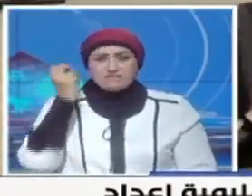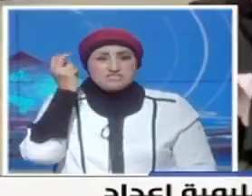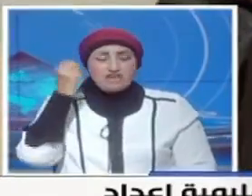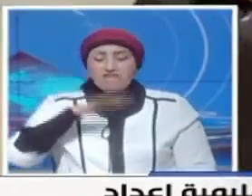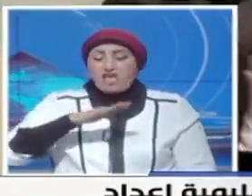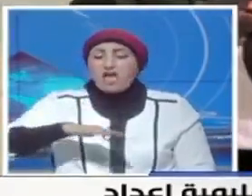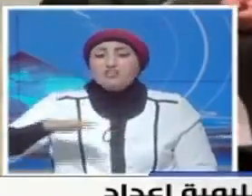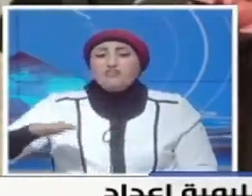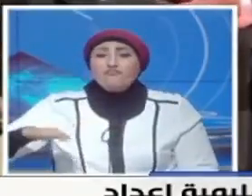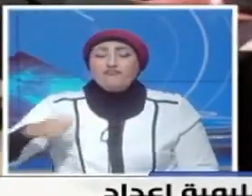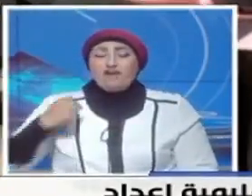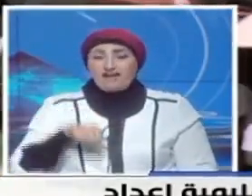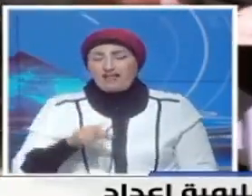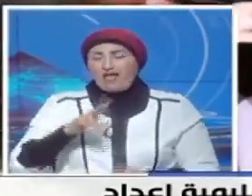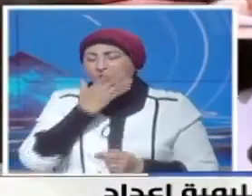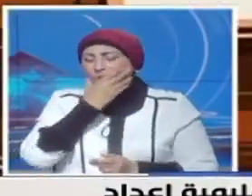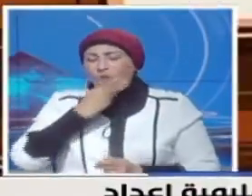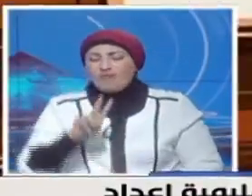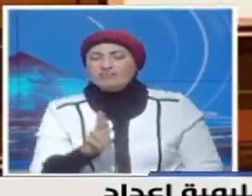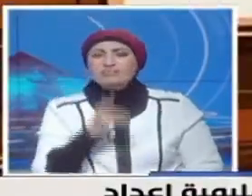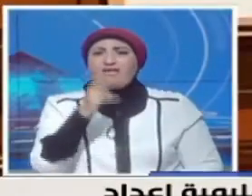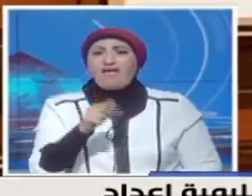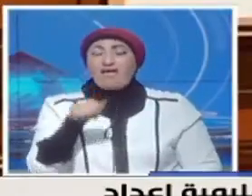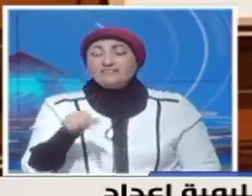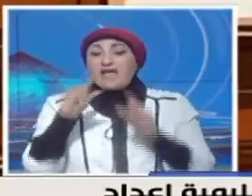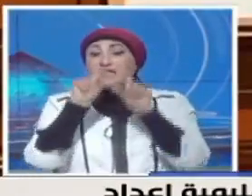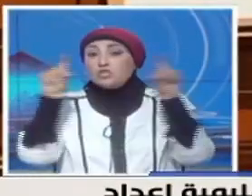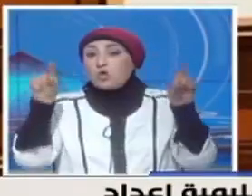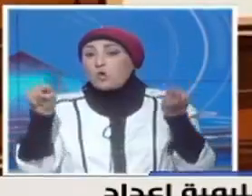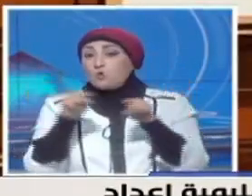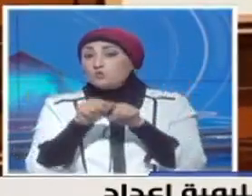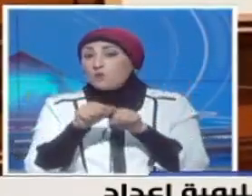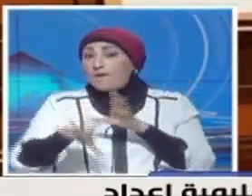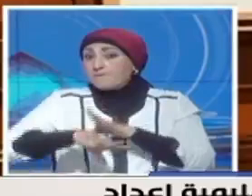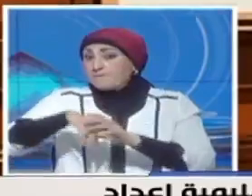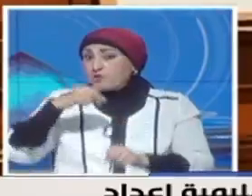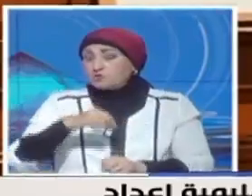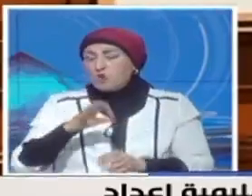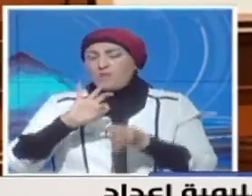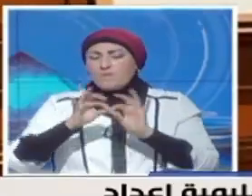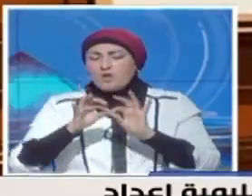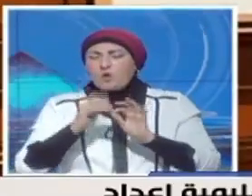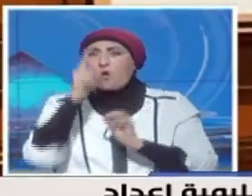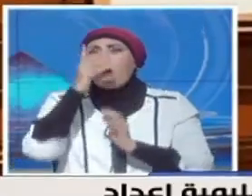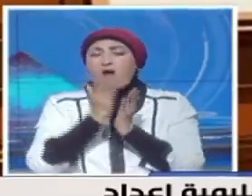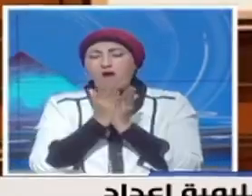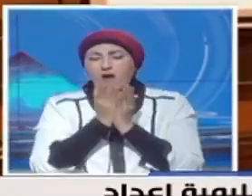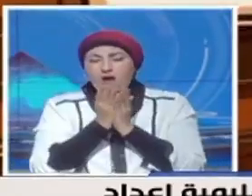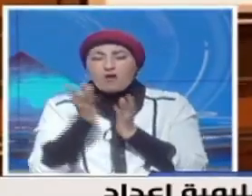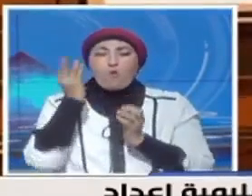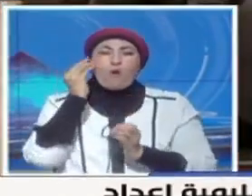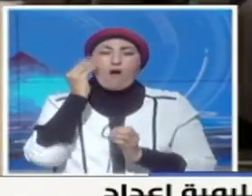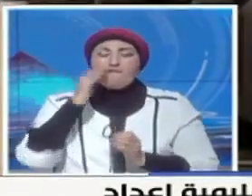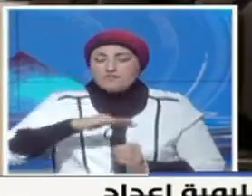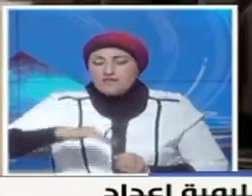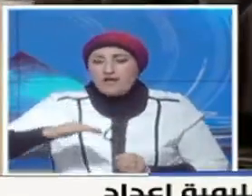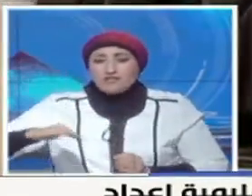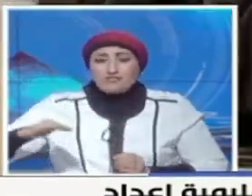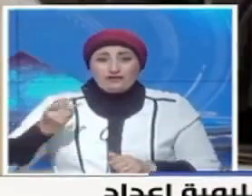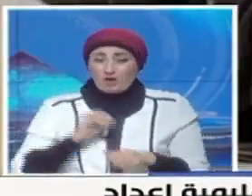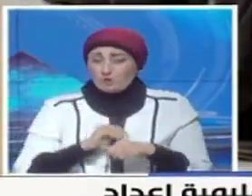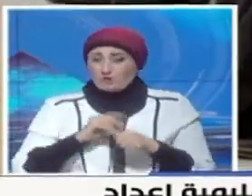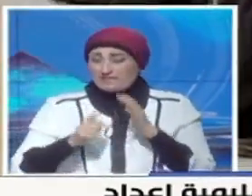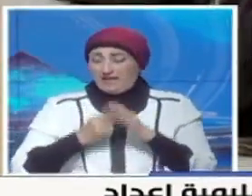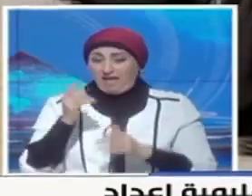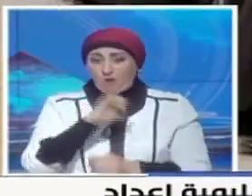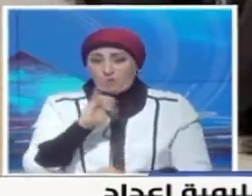للطفل هذا العام في ثوب جديد تحت عنوان مشروع المليون قارئ وألف حافظ صغير، أبرز ما